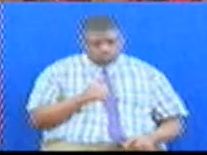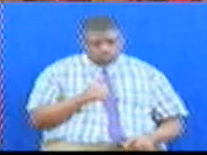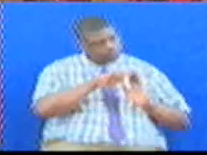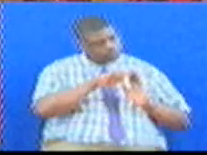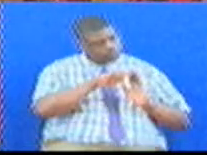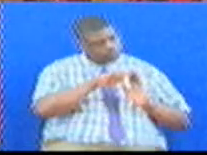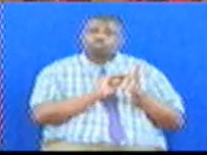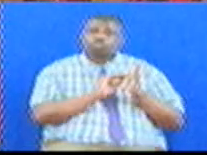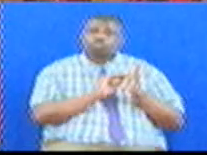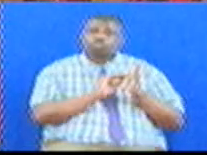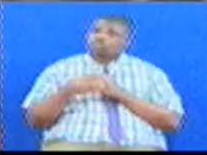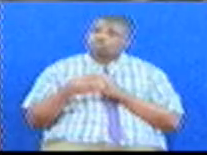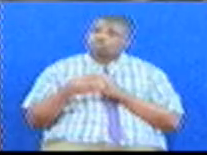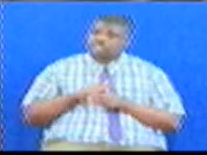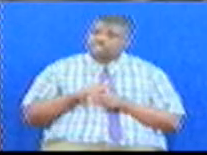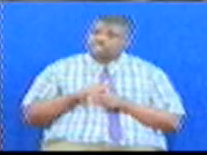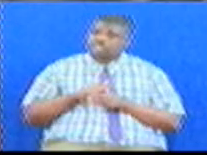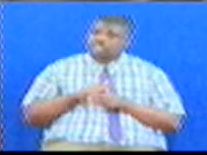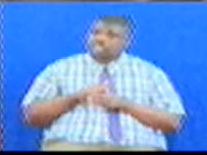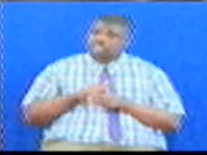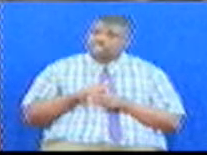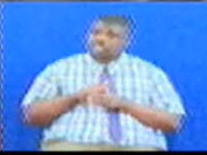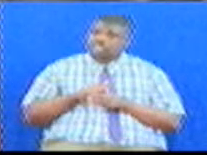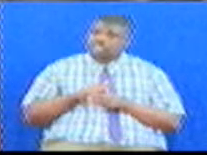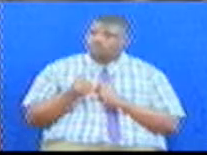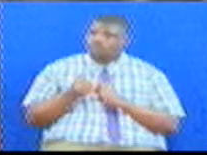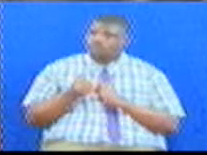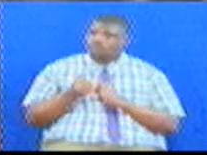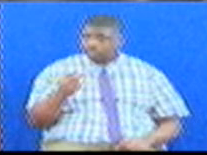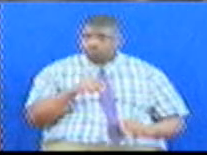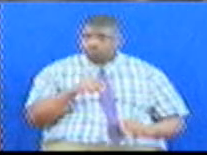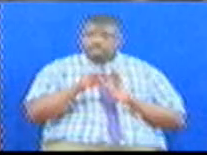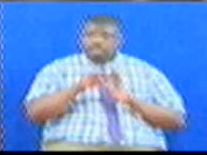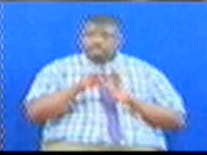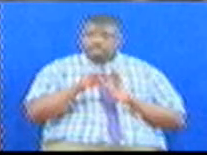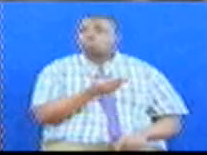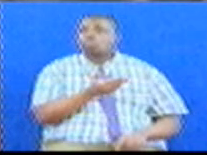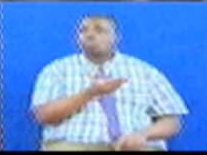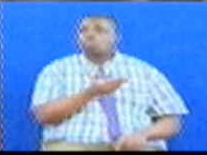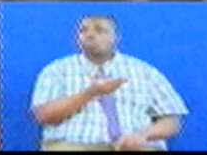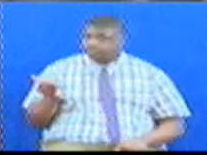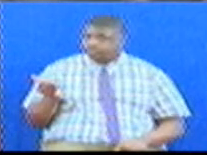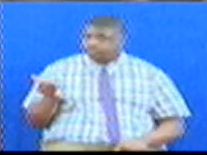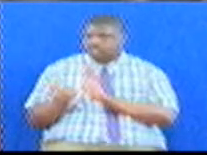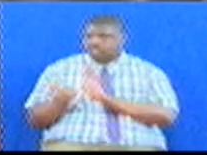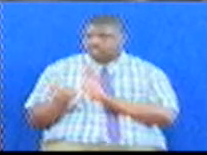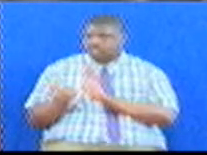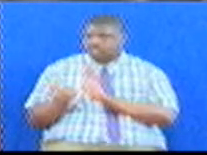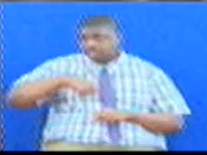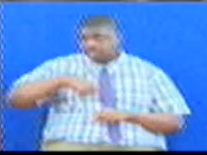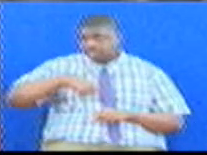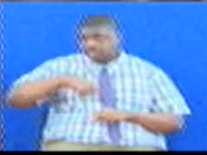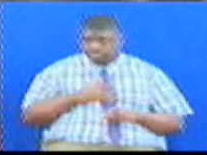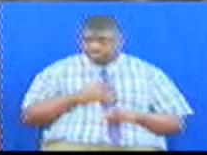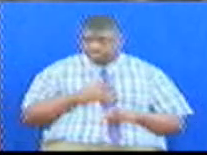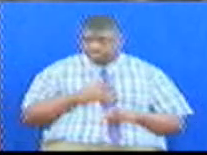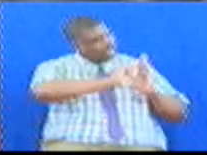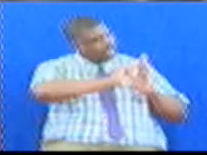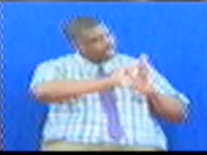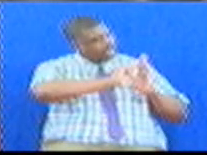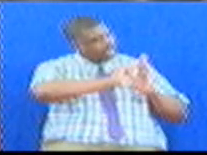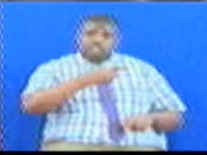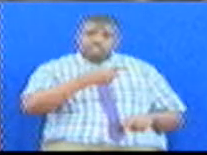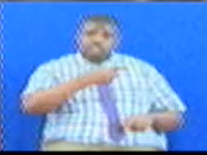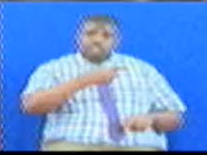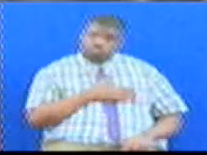basi spika anaweza akaangalia utaratibu mwingine. Sasa kwa sababu sheria zetu tulizotunga na kanuni zetu